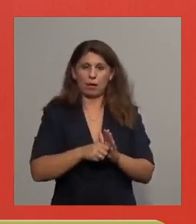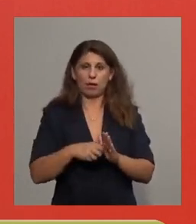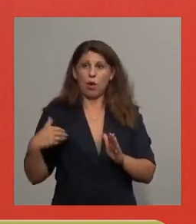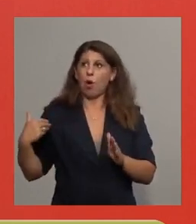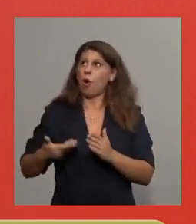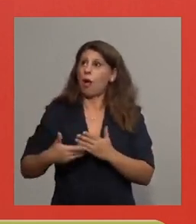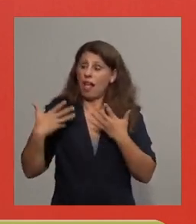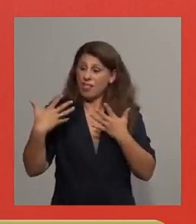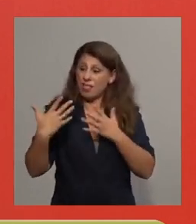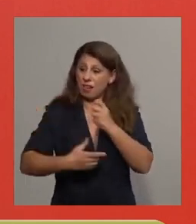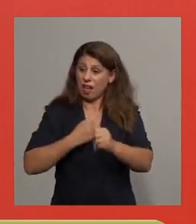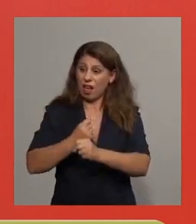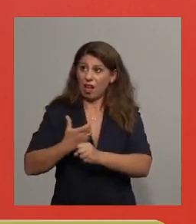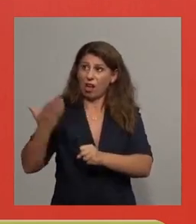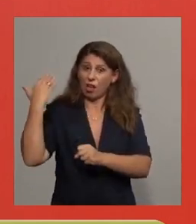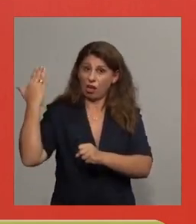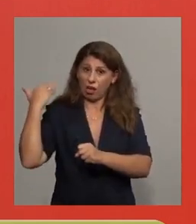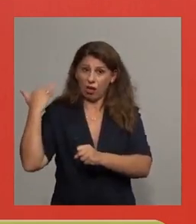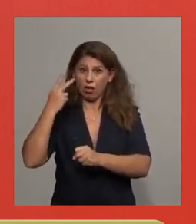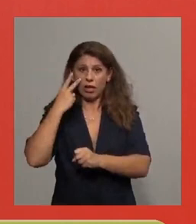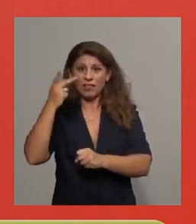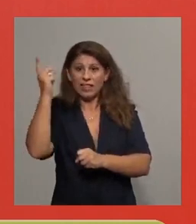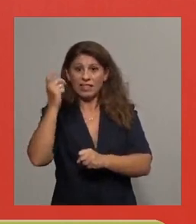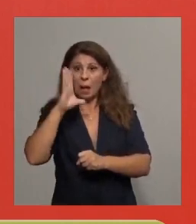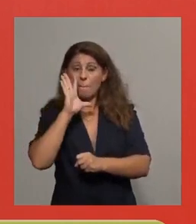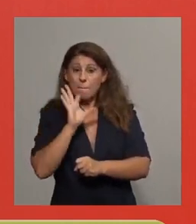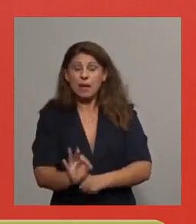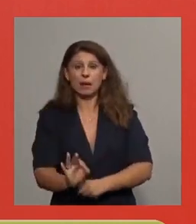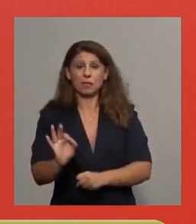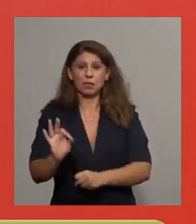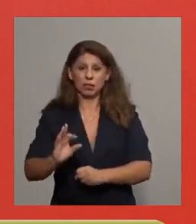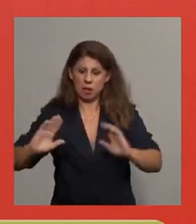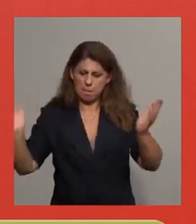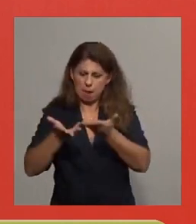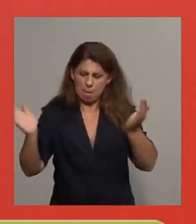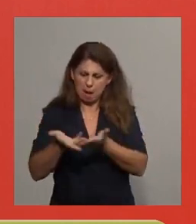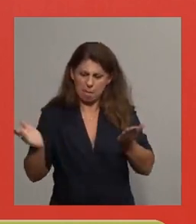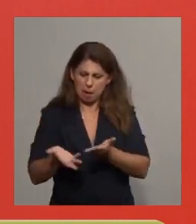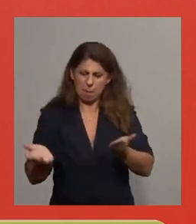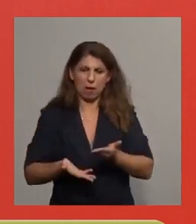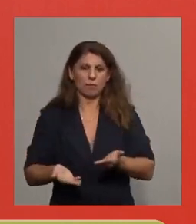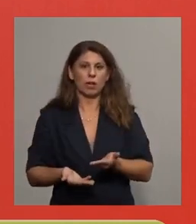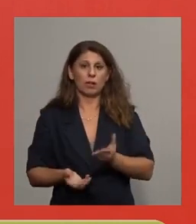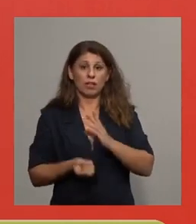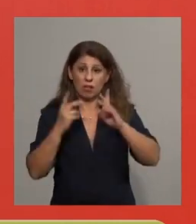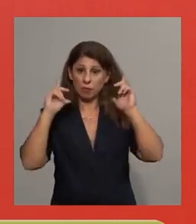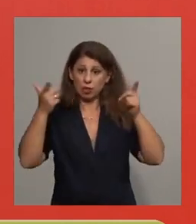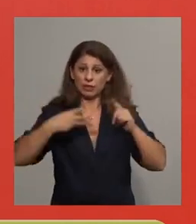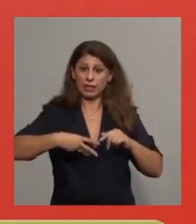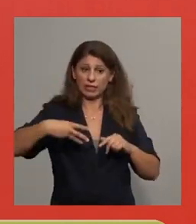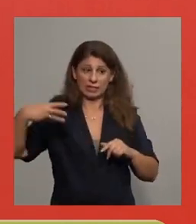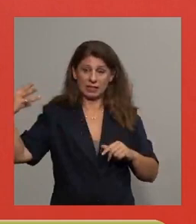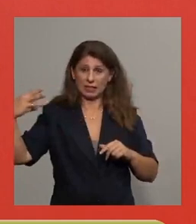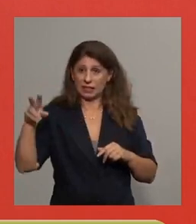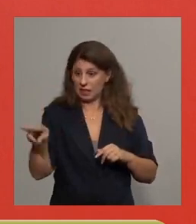προηγούμενη δεκαετία είδαν τις συντάξεις τους πραγματικά να τσεκουρώνονται, με Νέα Δημοκρατία και ΣΥΡΙΖΑ